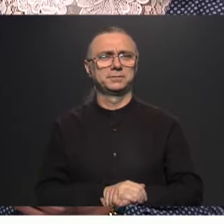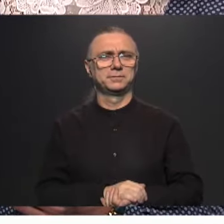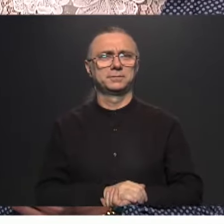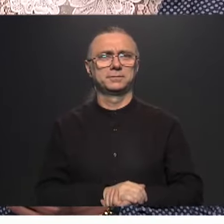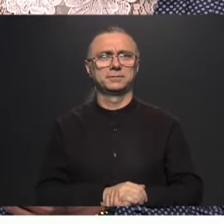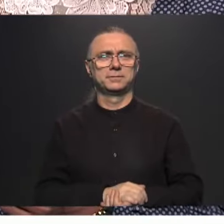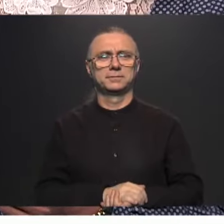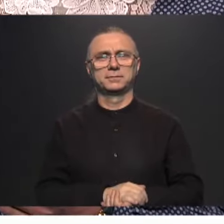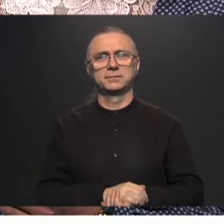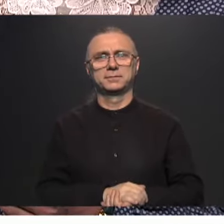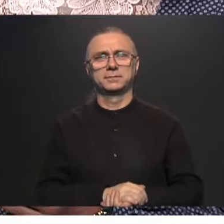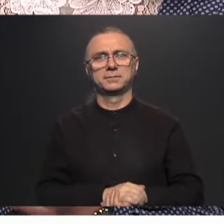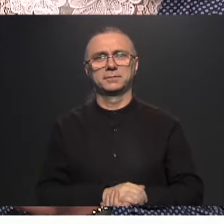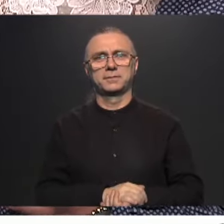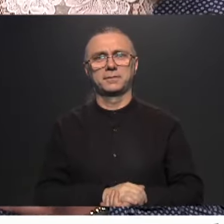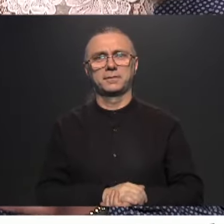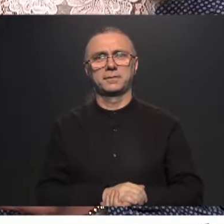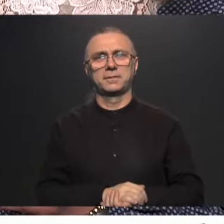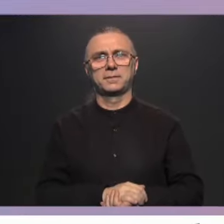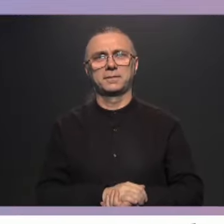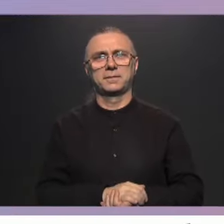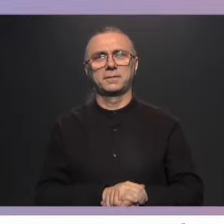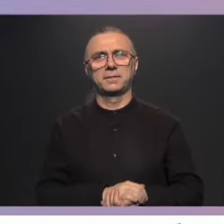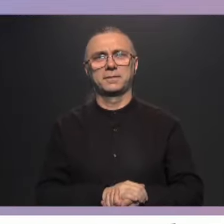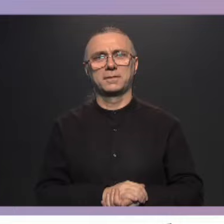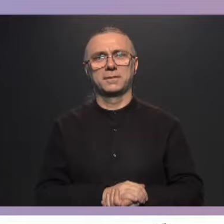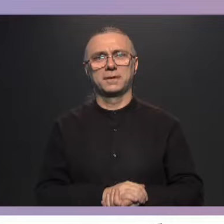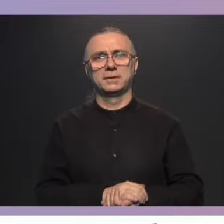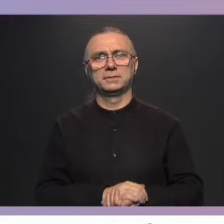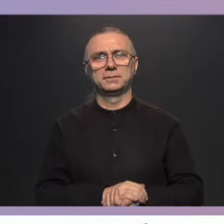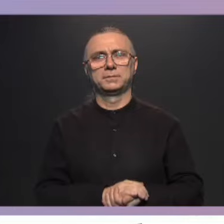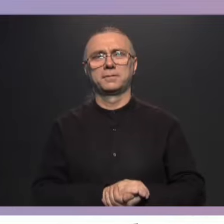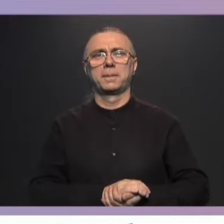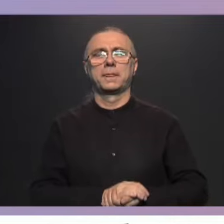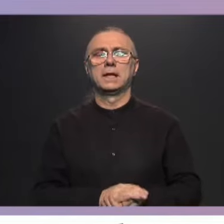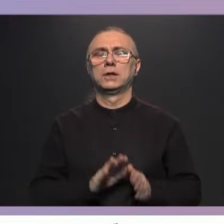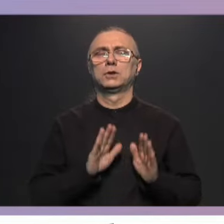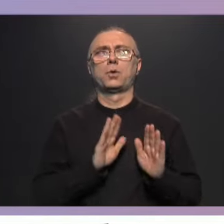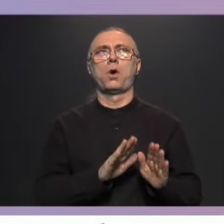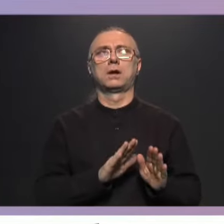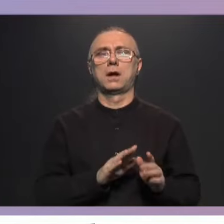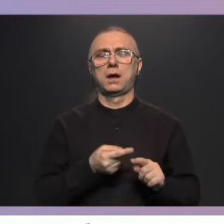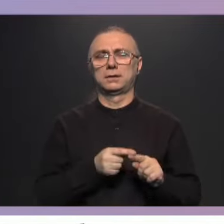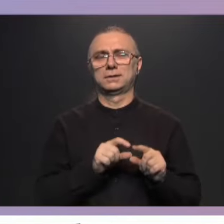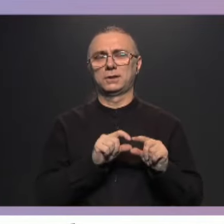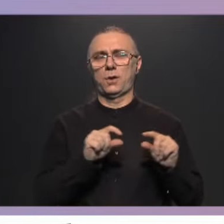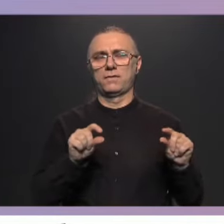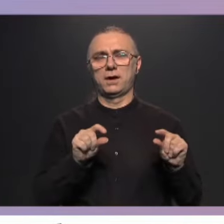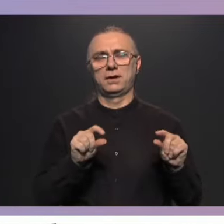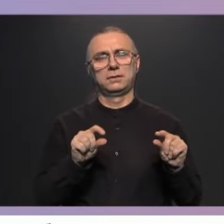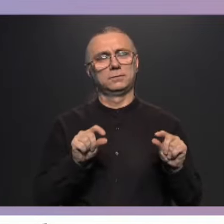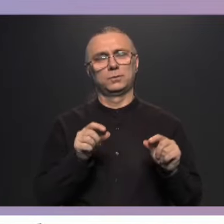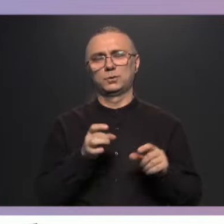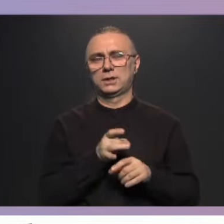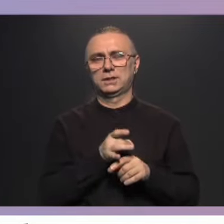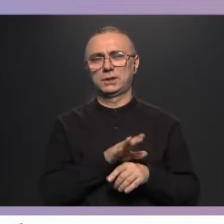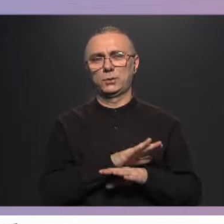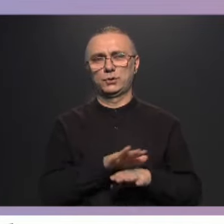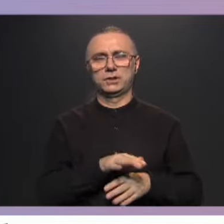То есть... Если только, вот это слово «только» надо исключить. Потому что на литургию надо